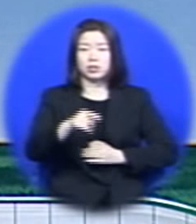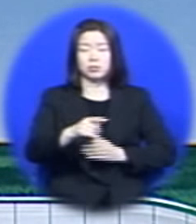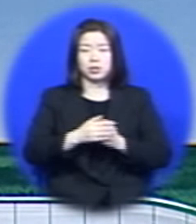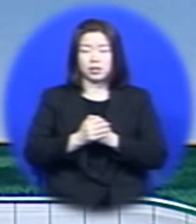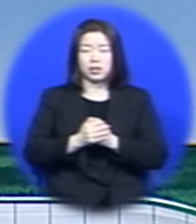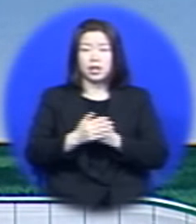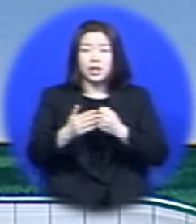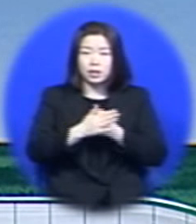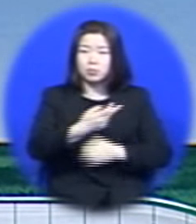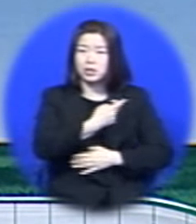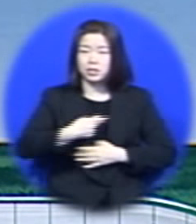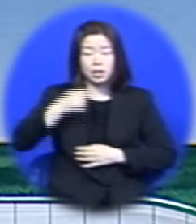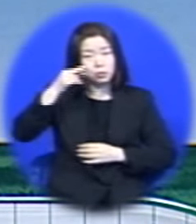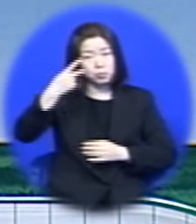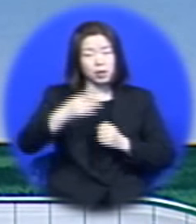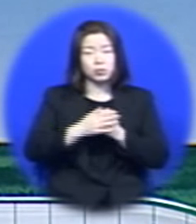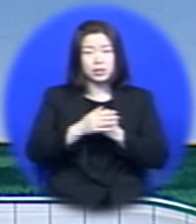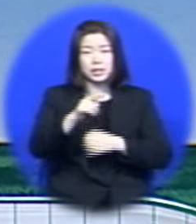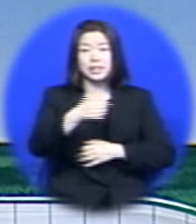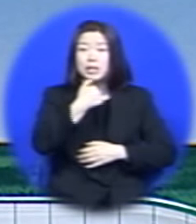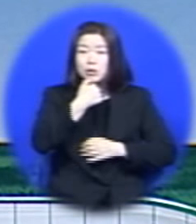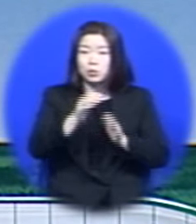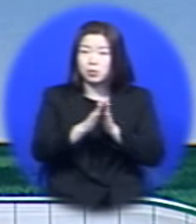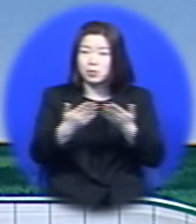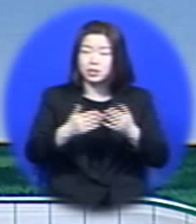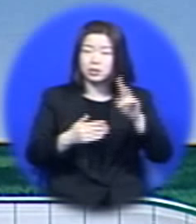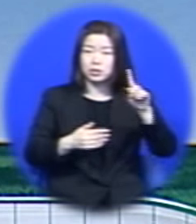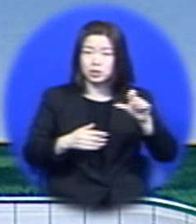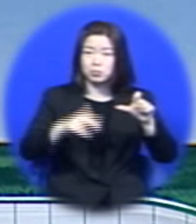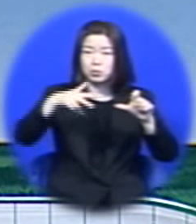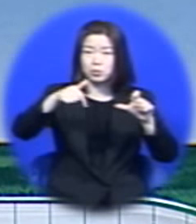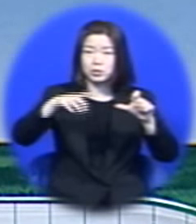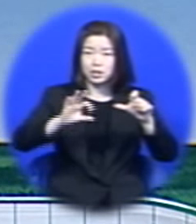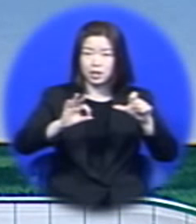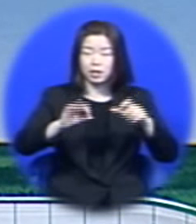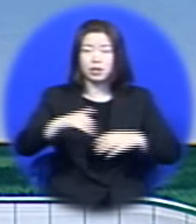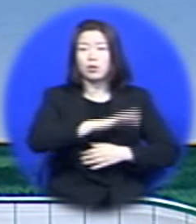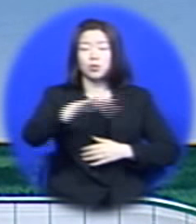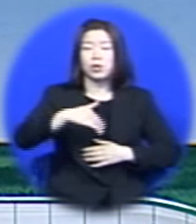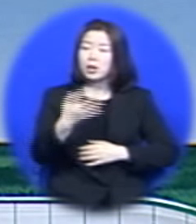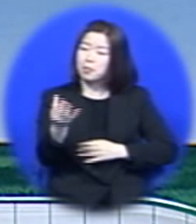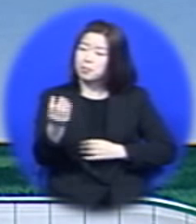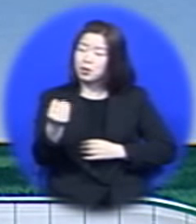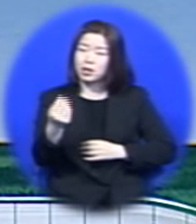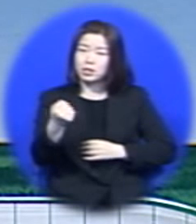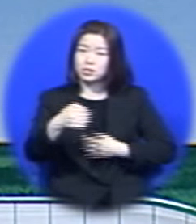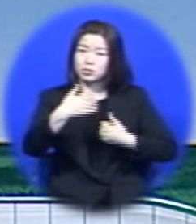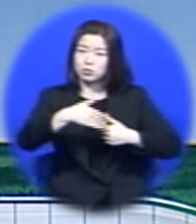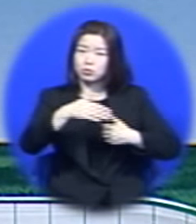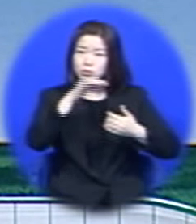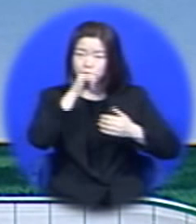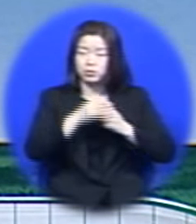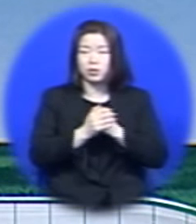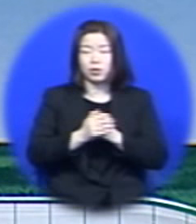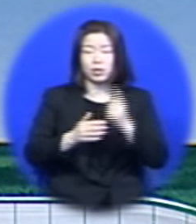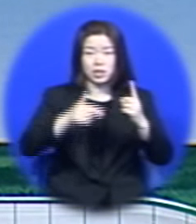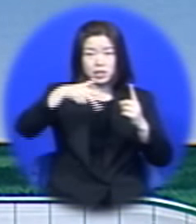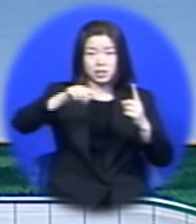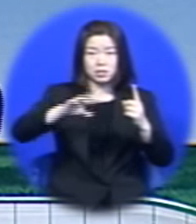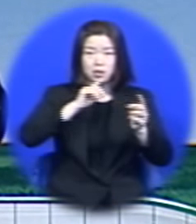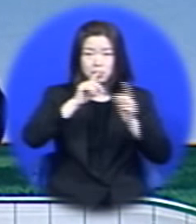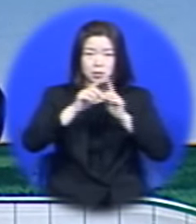그래서 사도 바울이 이 로마서 15장에서 우리에게 몇 가지를 권면하고 있습니다. 1절 말씀해